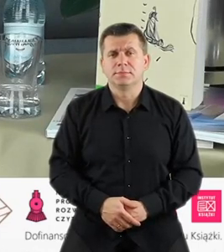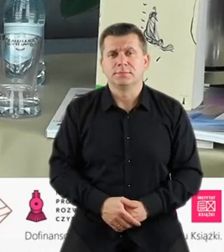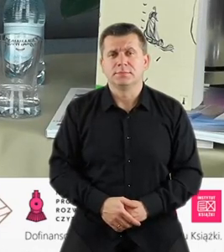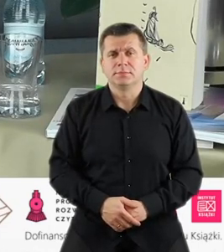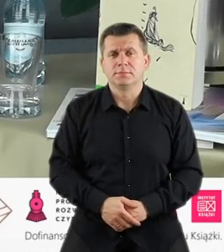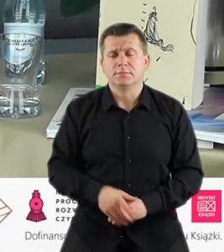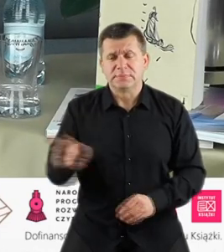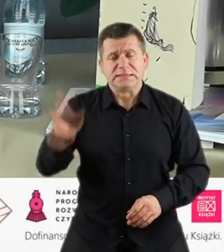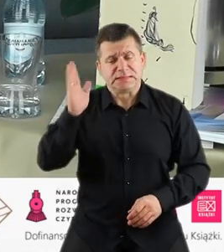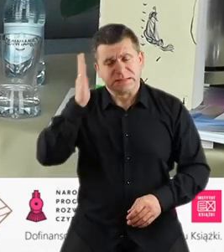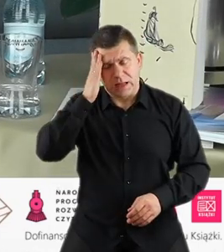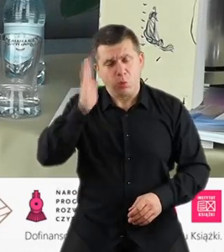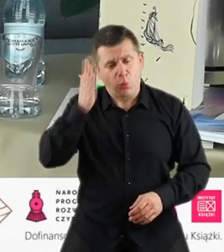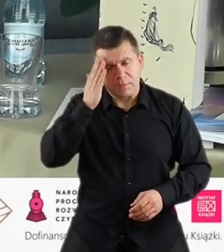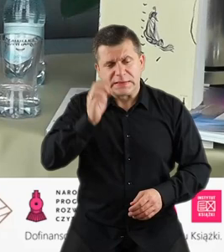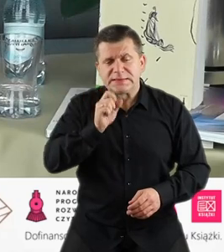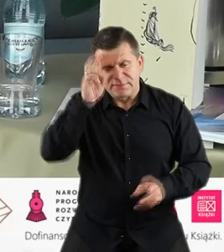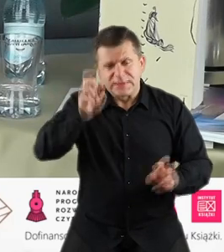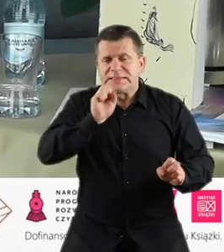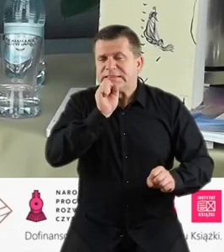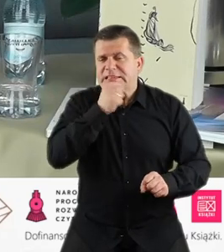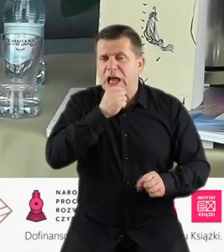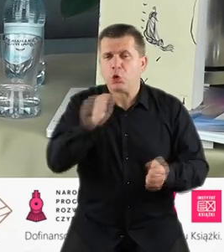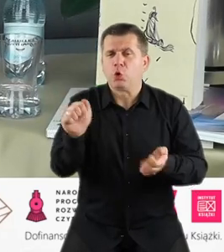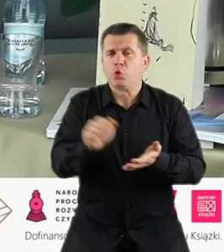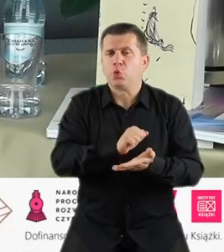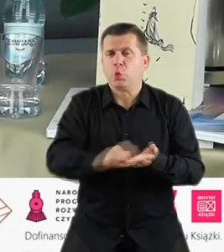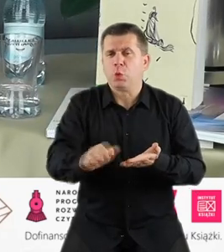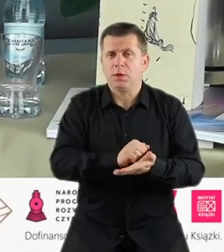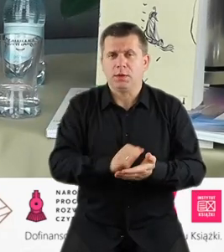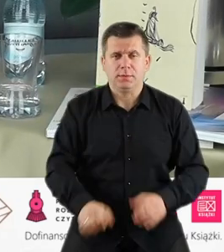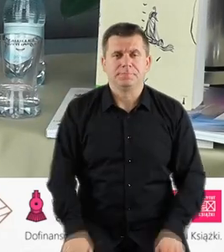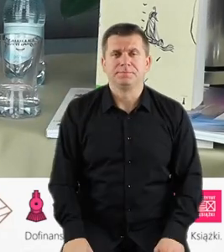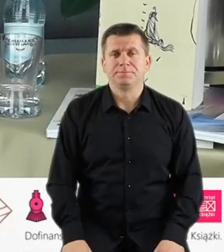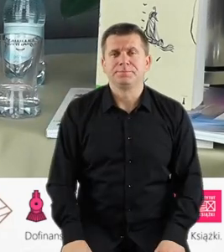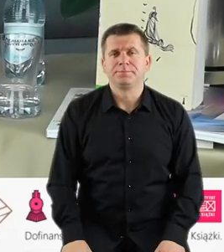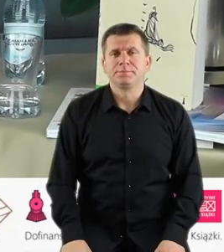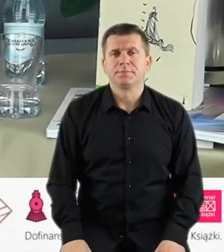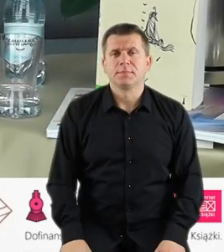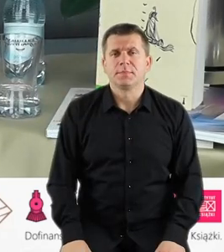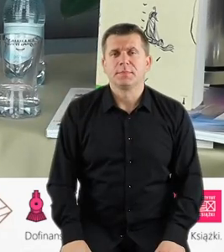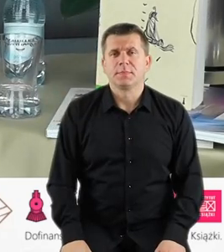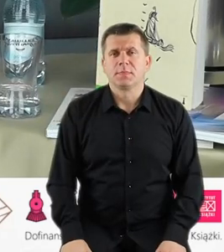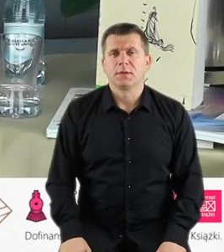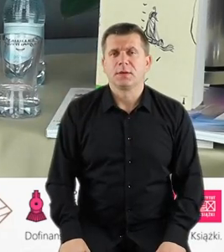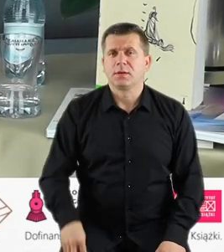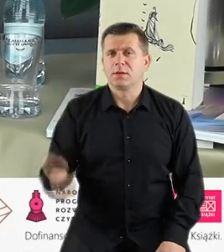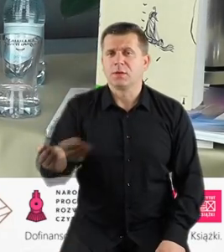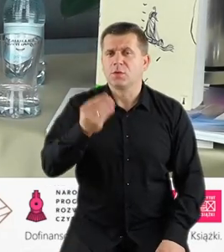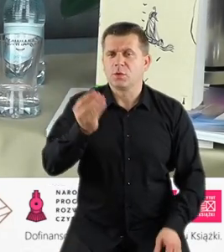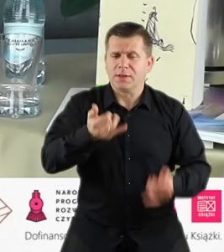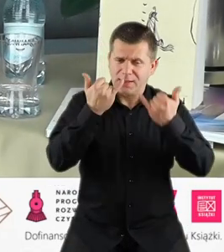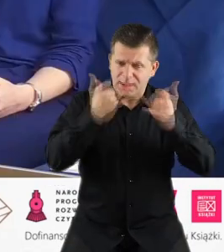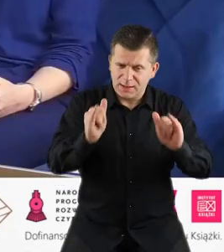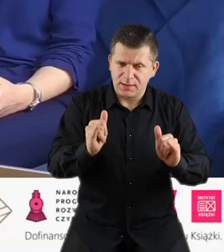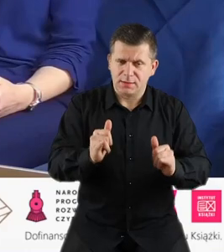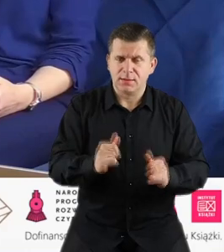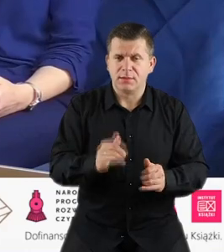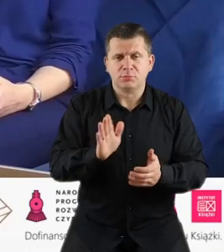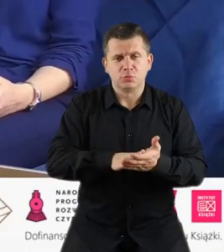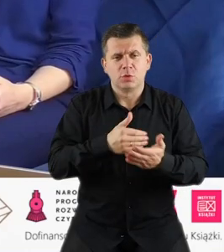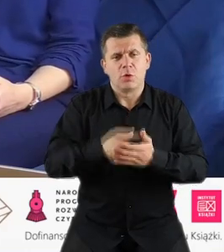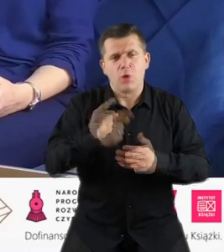staroksie, tak, na starodrukach, dokładnie. Ale tak, rzeczywiście jest tak. Jeszcze innym takim